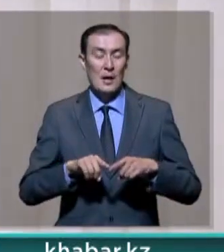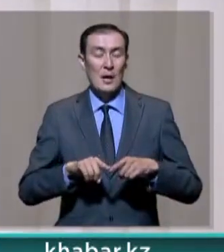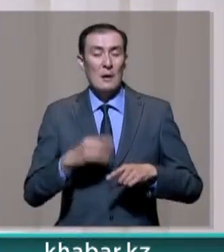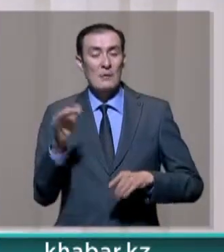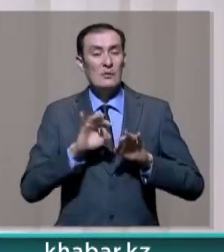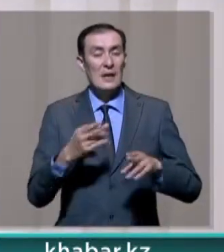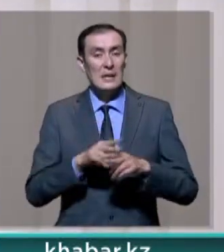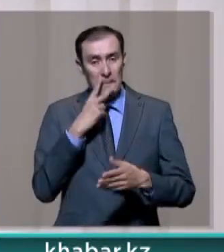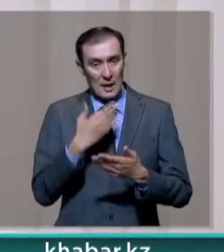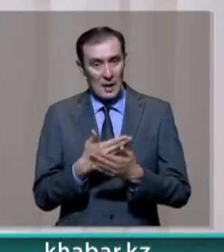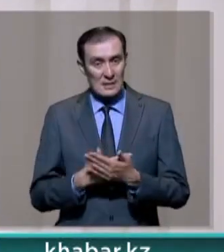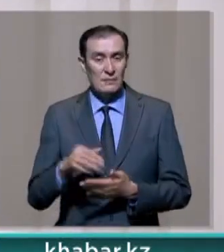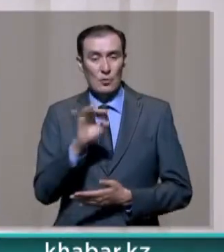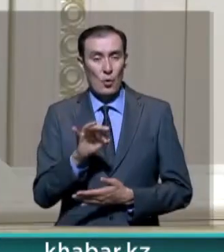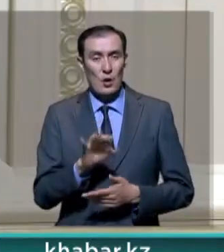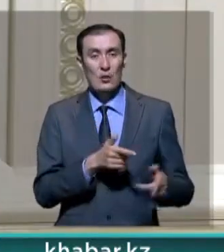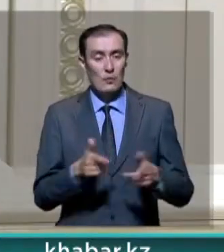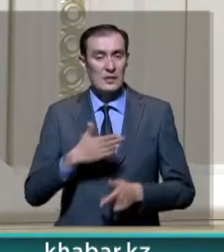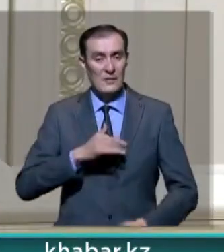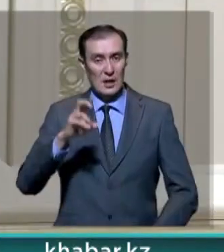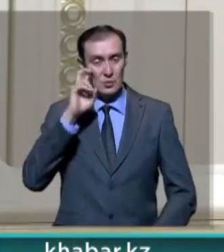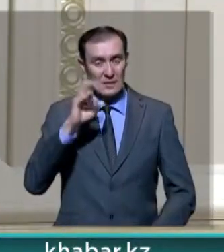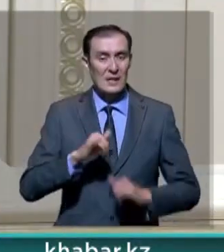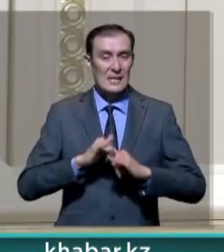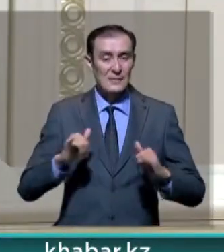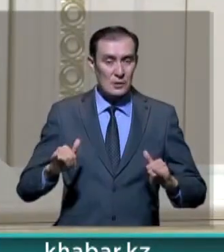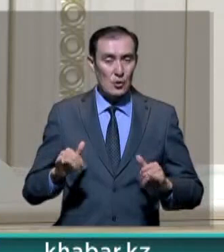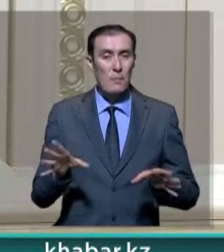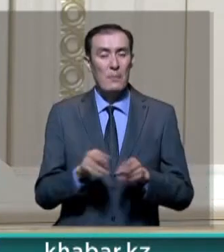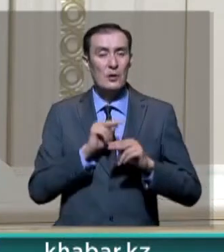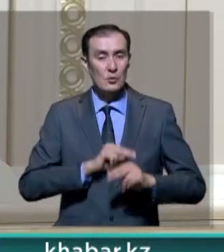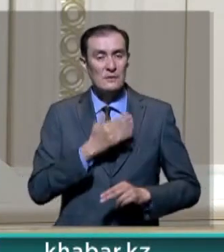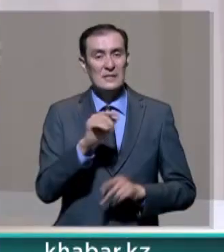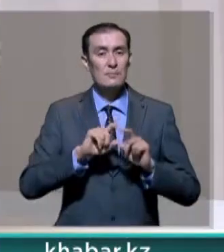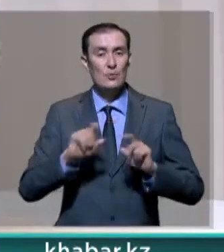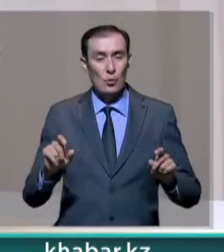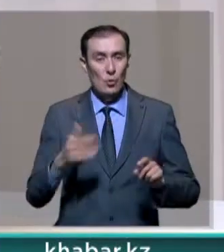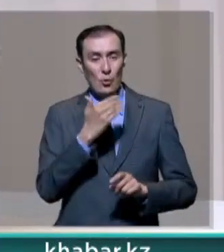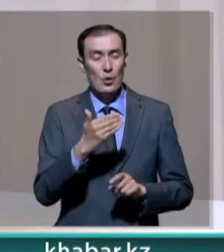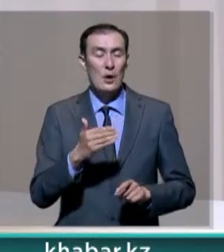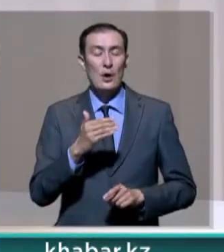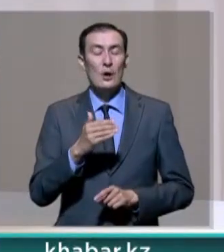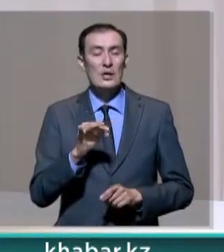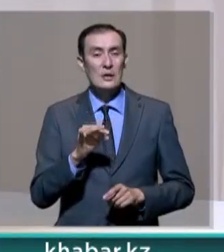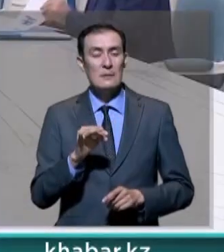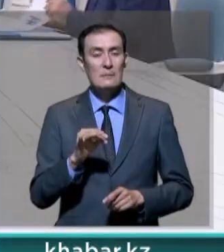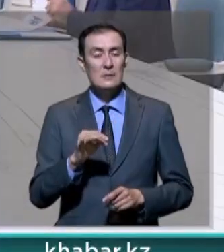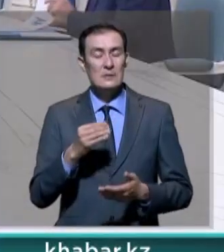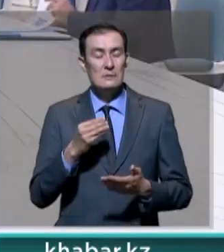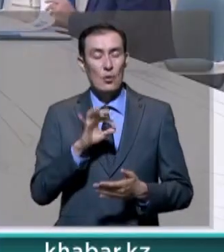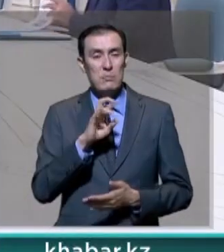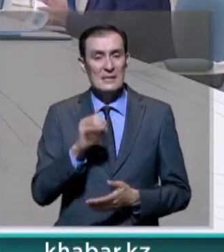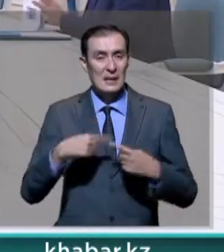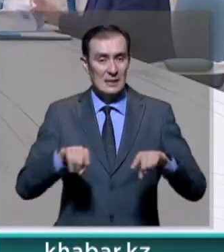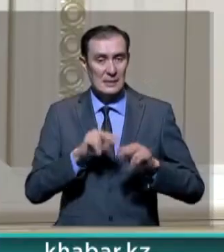его словам это наглядно свидетельствуют о готовности нашей страны к развитию тесного партнерства с бюро и приверженности ценностям obasja